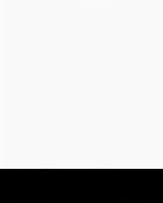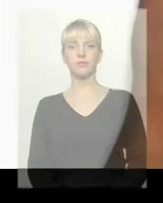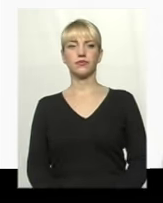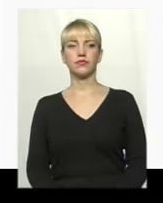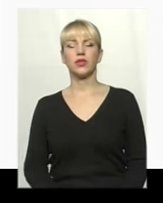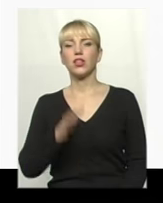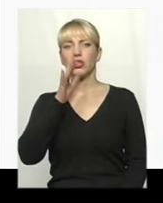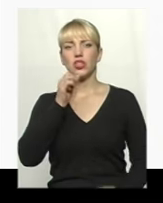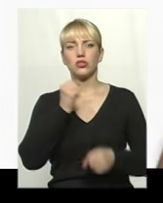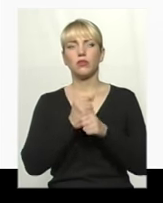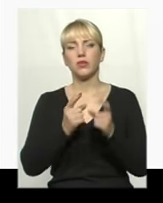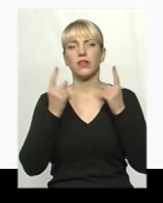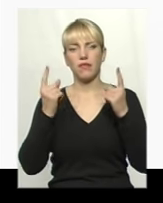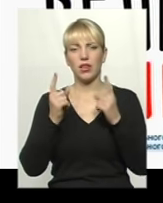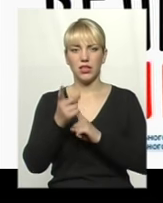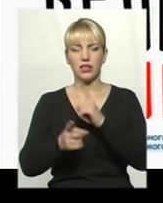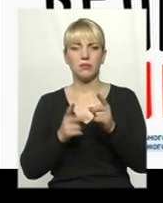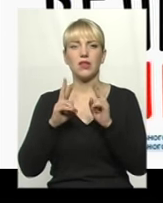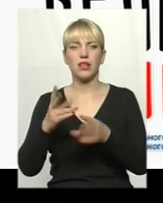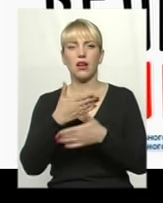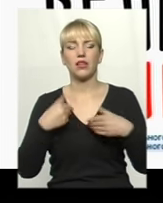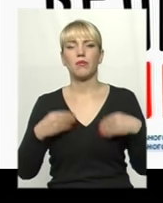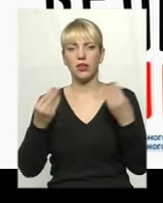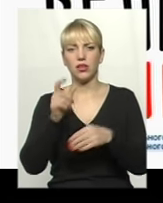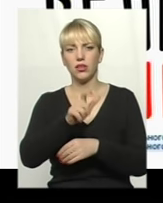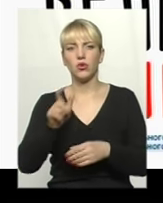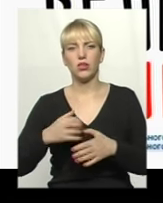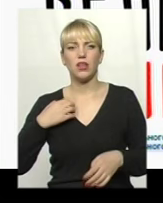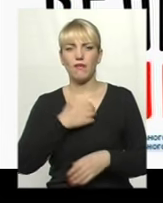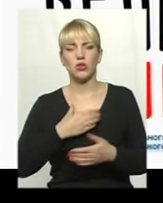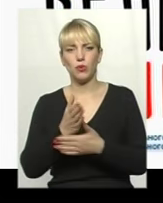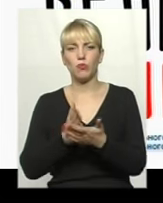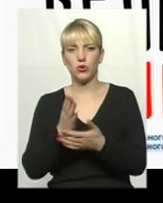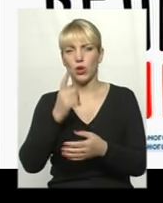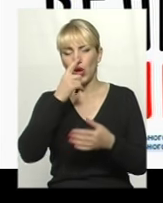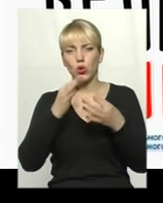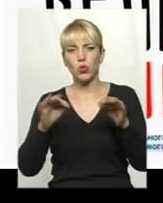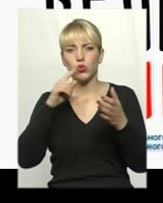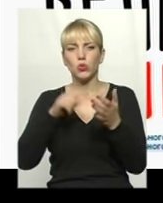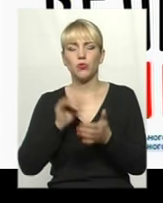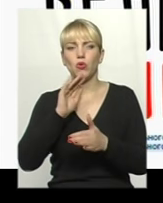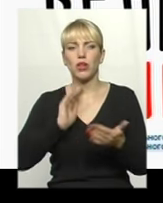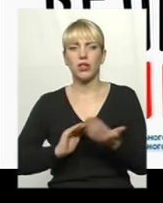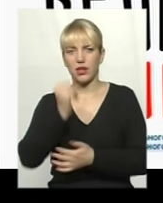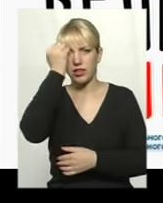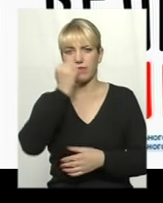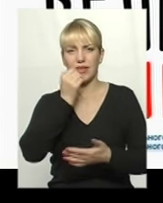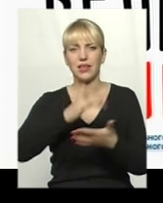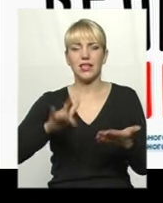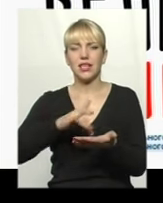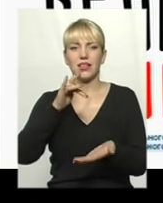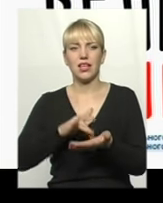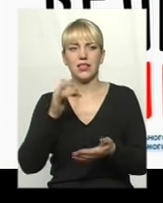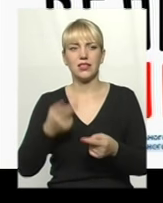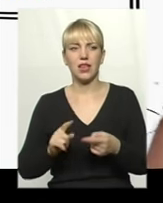Час робити великі зміни. Як нам надати людям найважливіші послуги доступно та якісно? Завдяки децентралізації